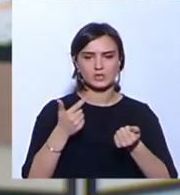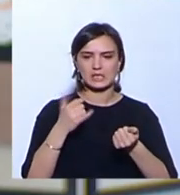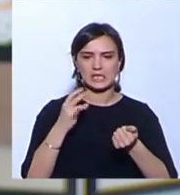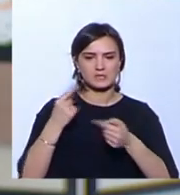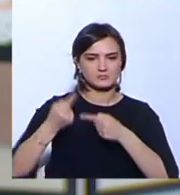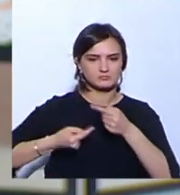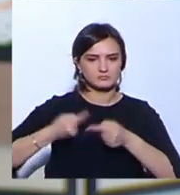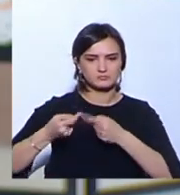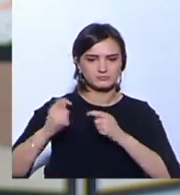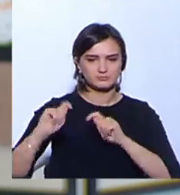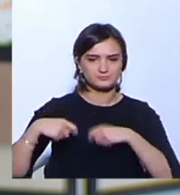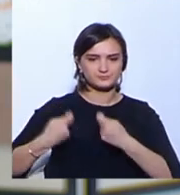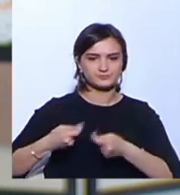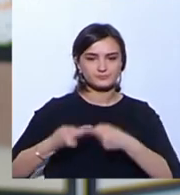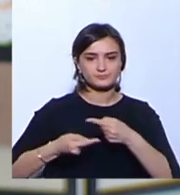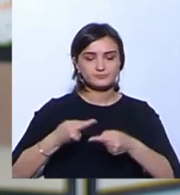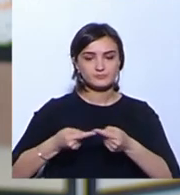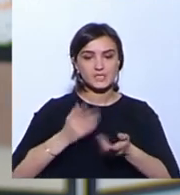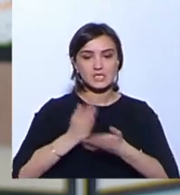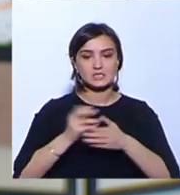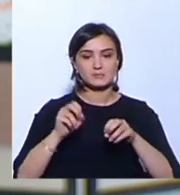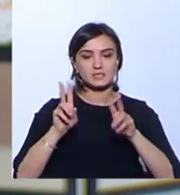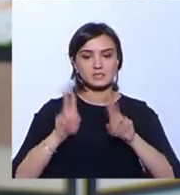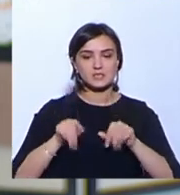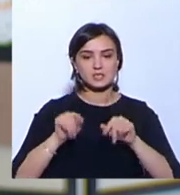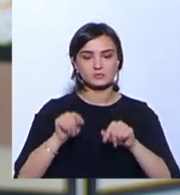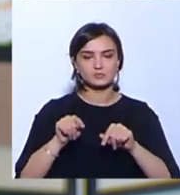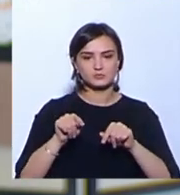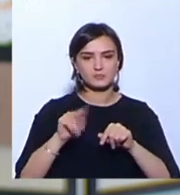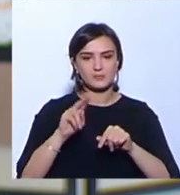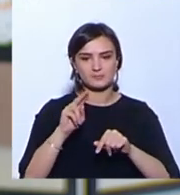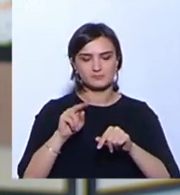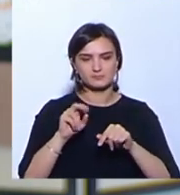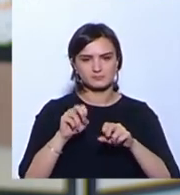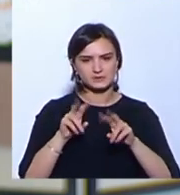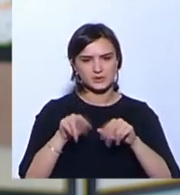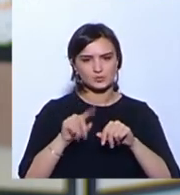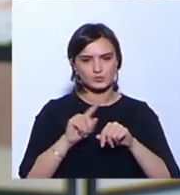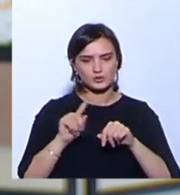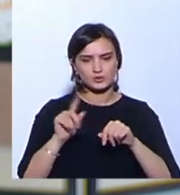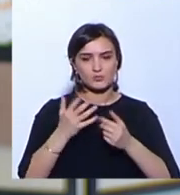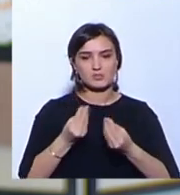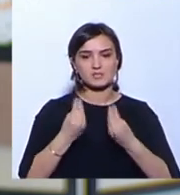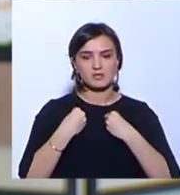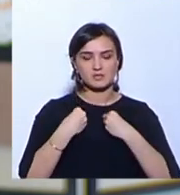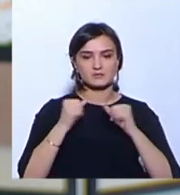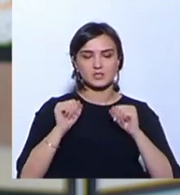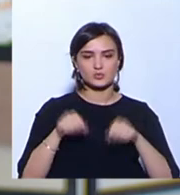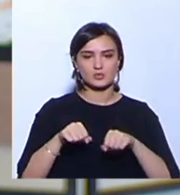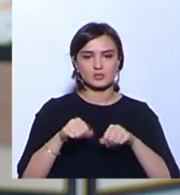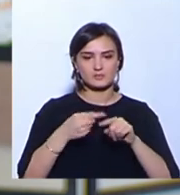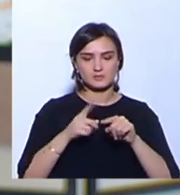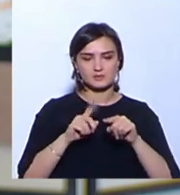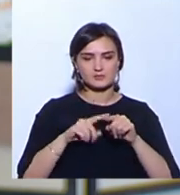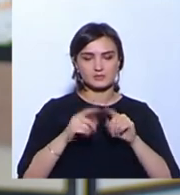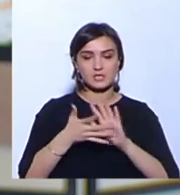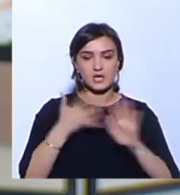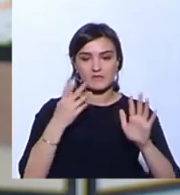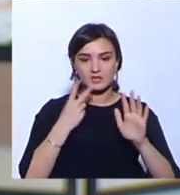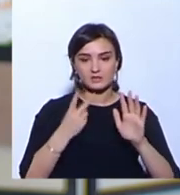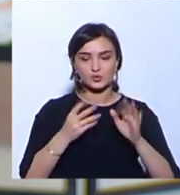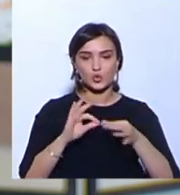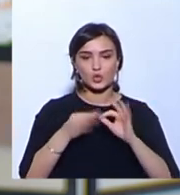რასაკვირველია გენეტიკური დაავადებებია. არსებობს სპეციალური პანელი, რომელიც გვაძლევს საშუალებას